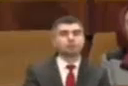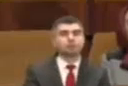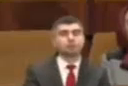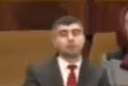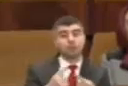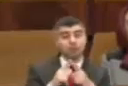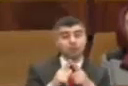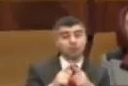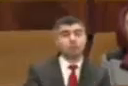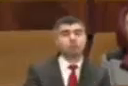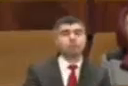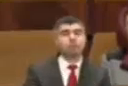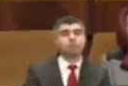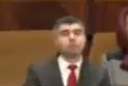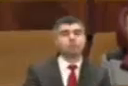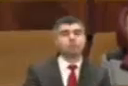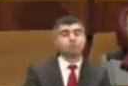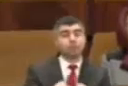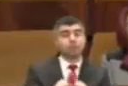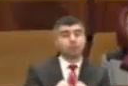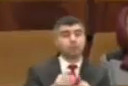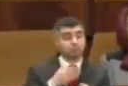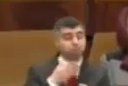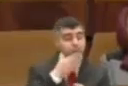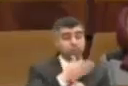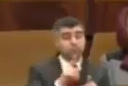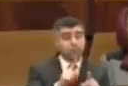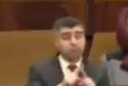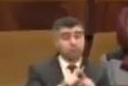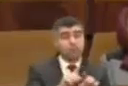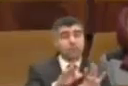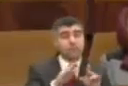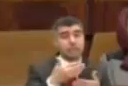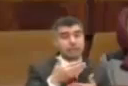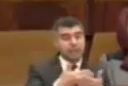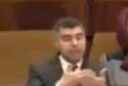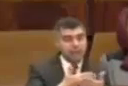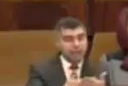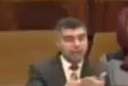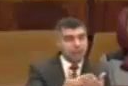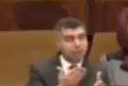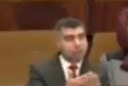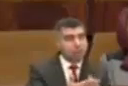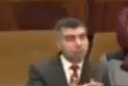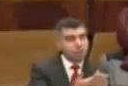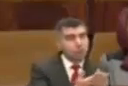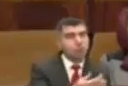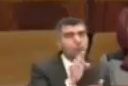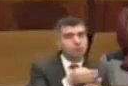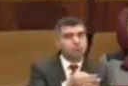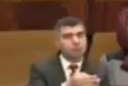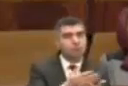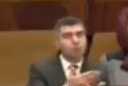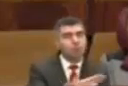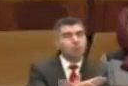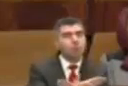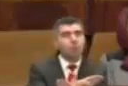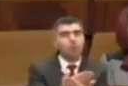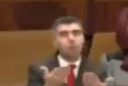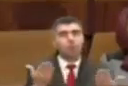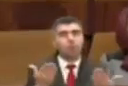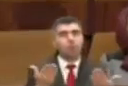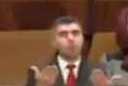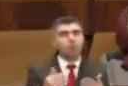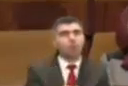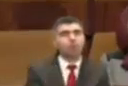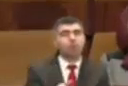عندنا ما مشيناش نتساراو بعدا، ثانيا درنا التقرير، ثالثا عطيناه لكم، رابعا عند الفرق كلها، وخامسا